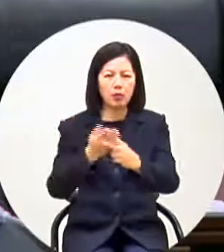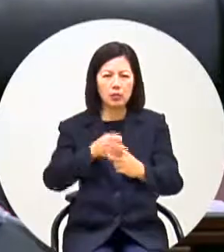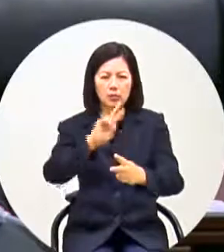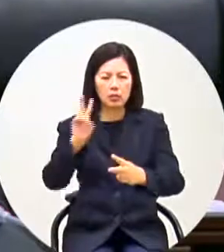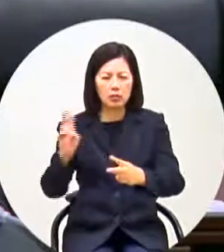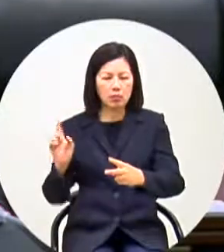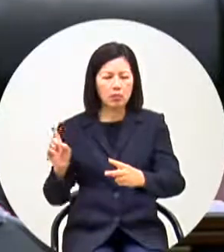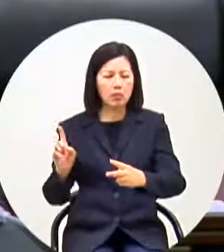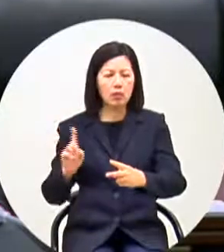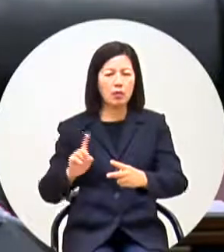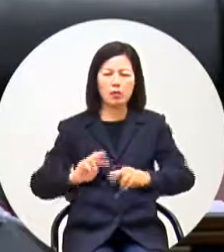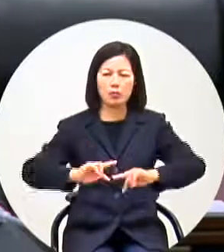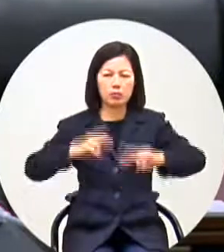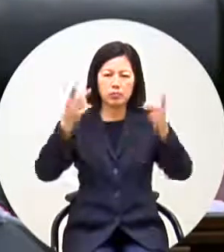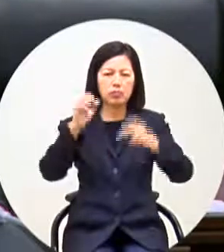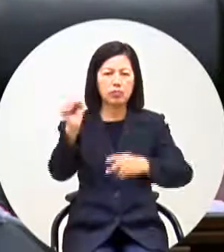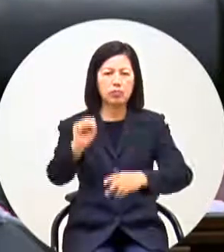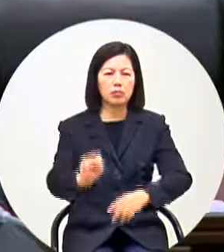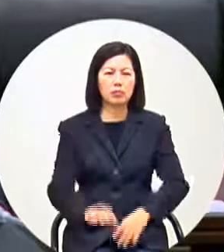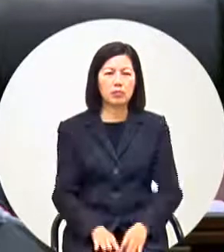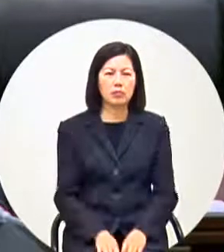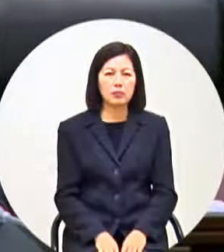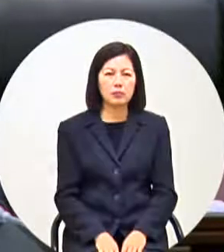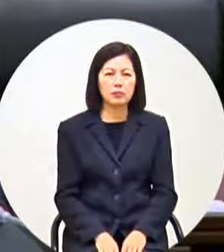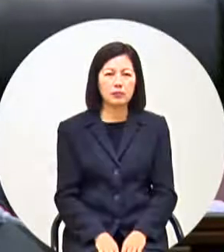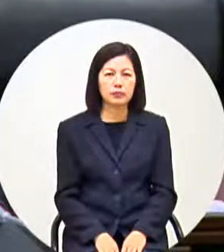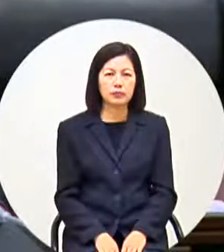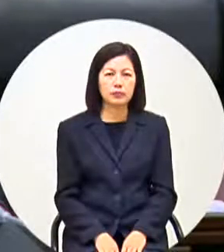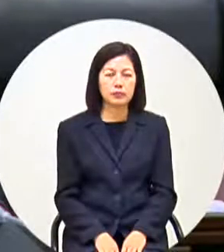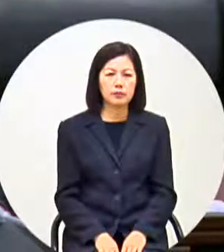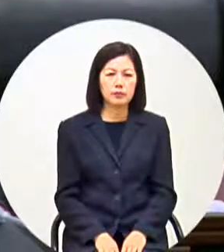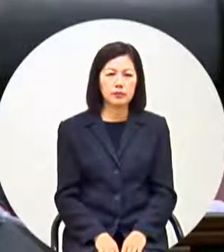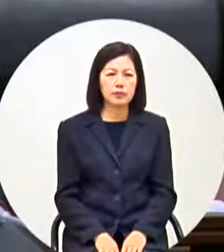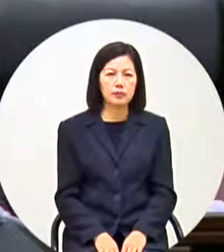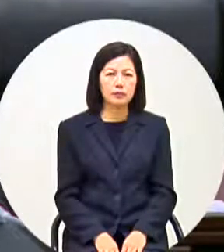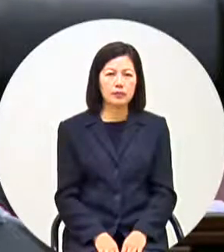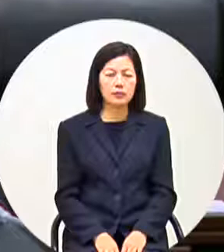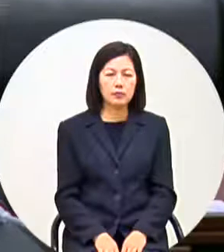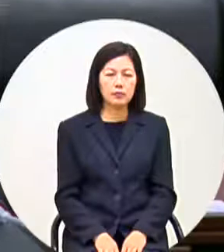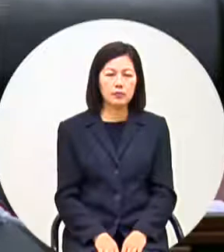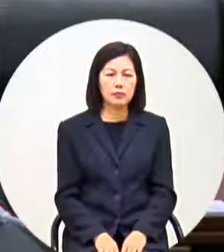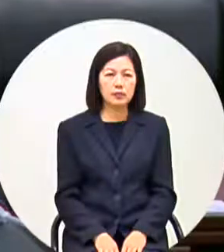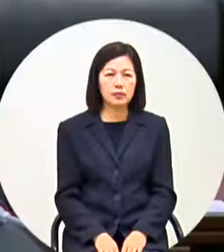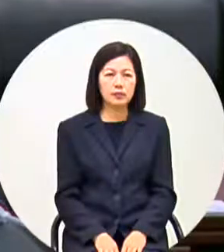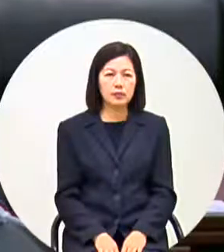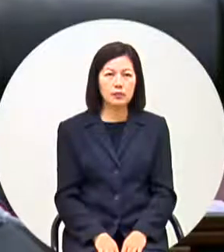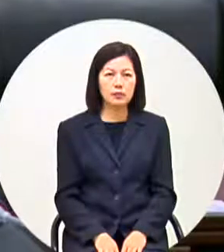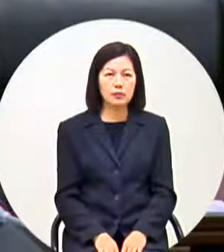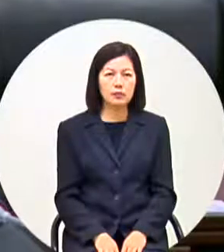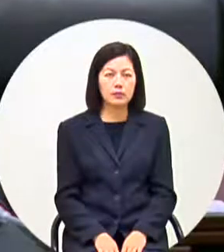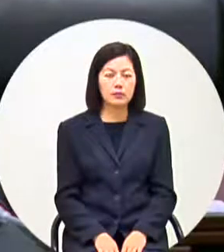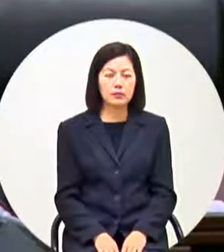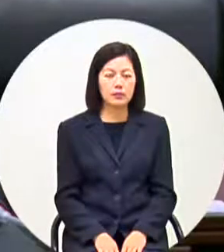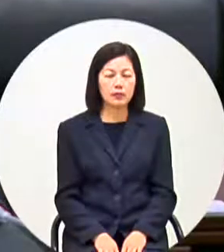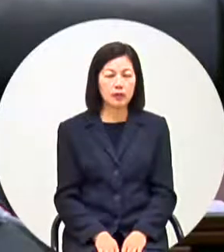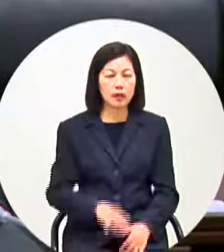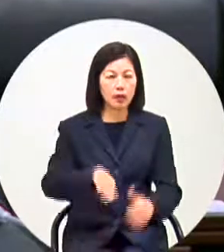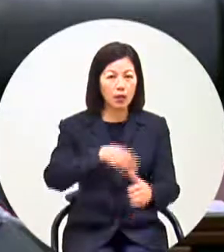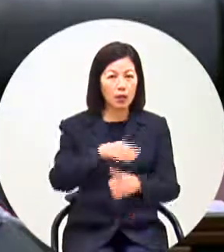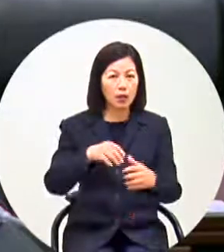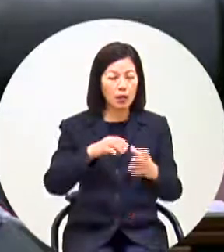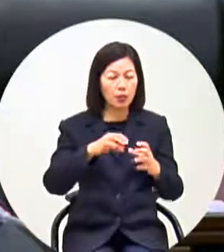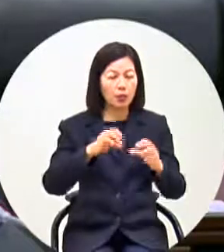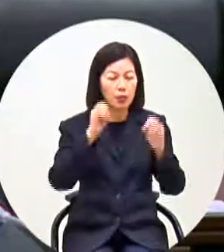哦。哦，像我们的《孤独星球》的杂志，它的封面也是我们的左